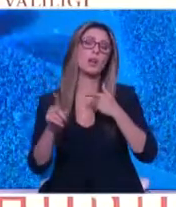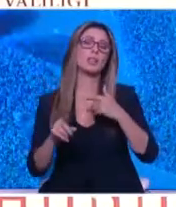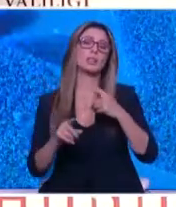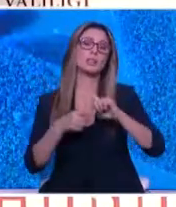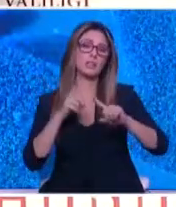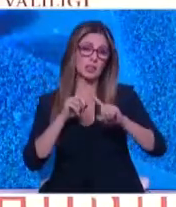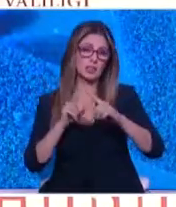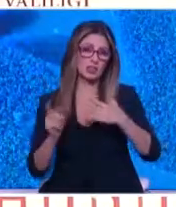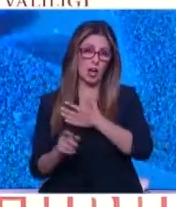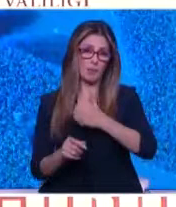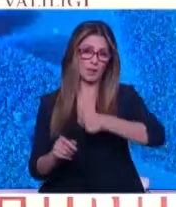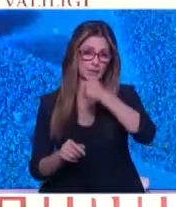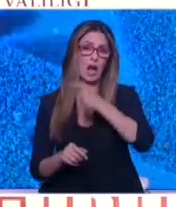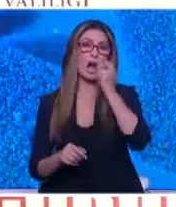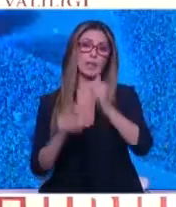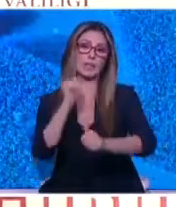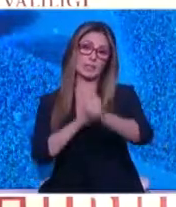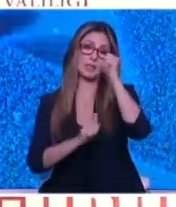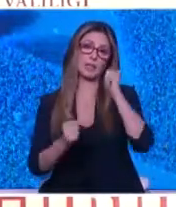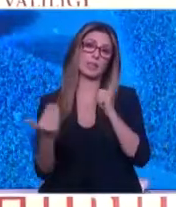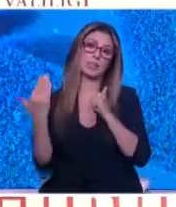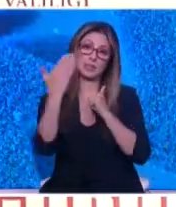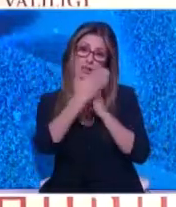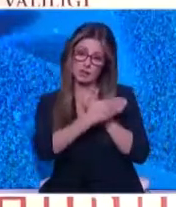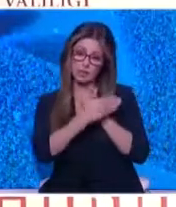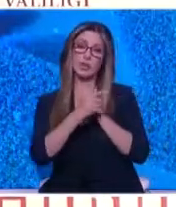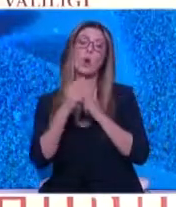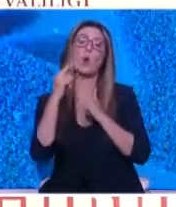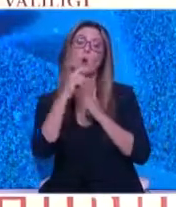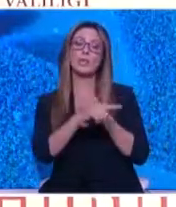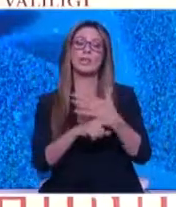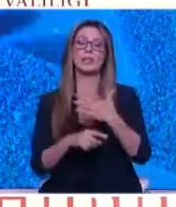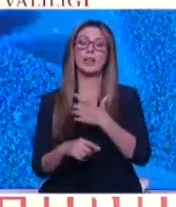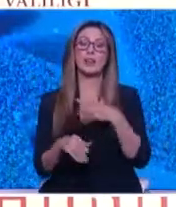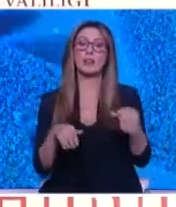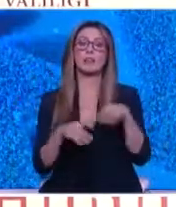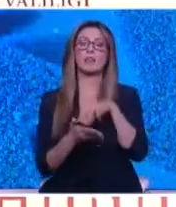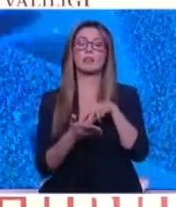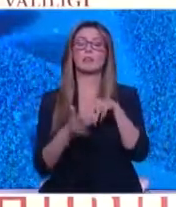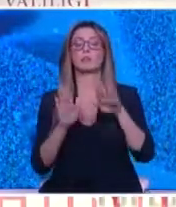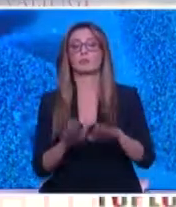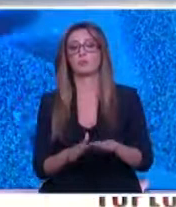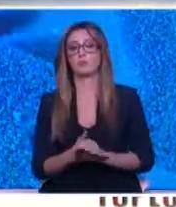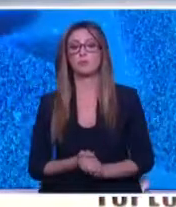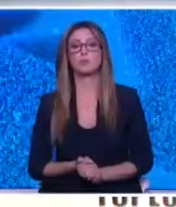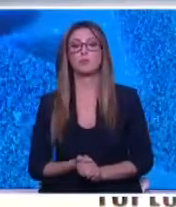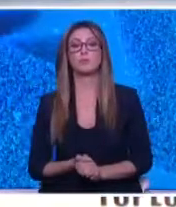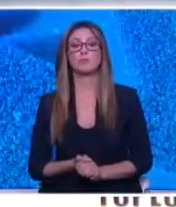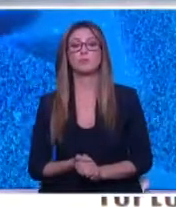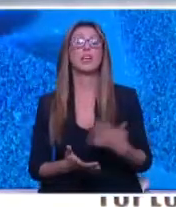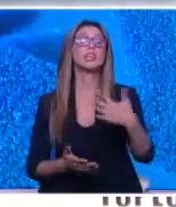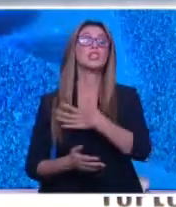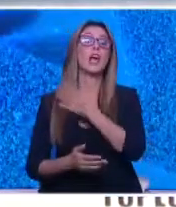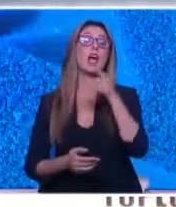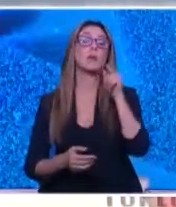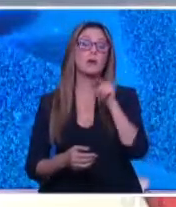dönünce kandilin siyasi uzantıları karşısında kağıttan kaplana dönüşüyor. Artık CHP ve